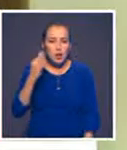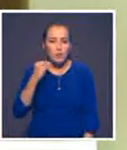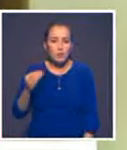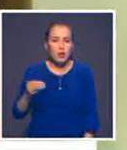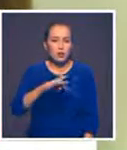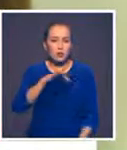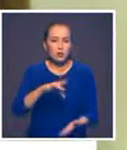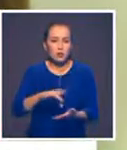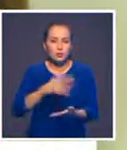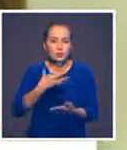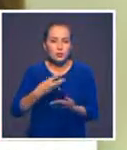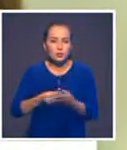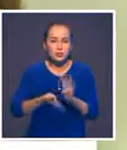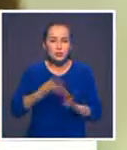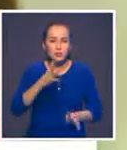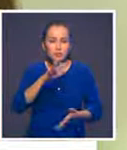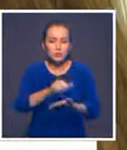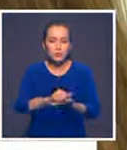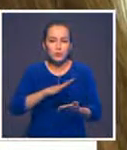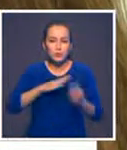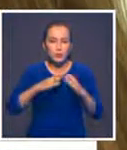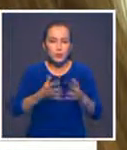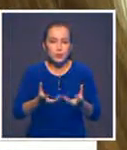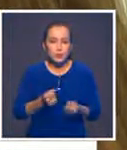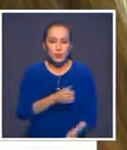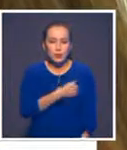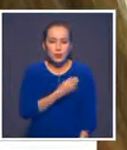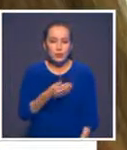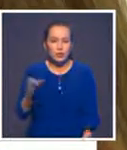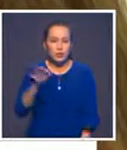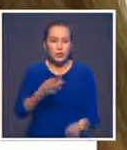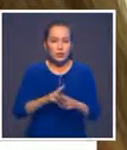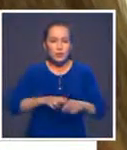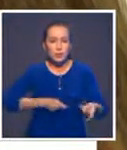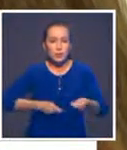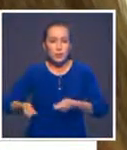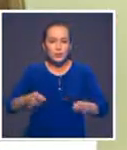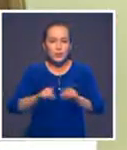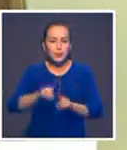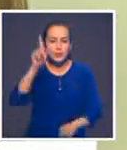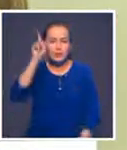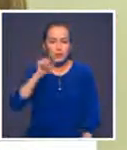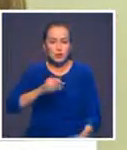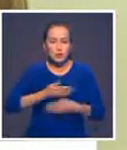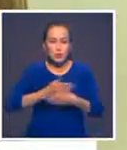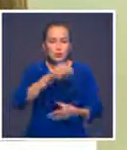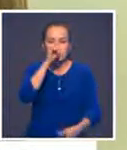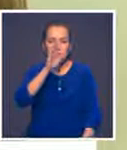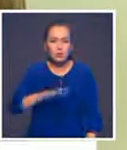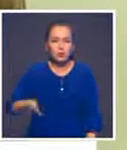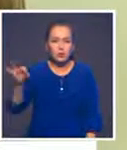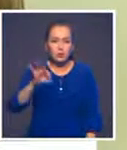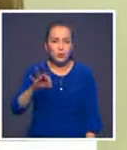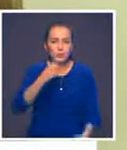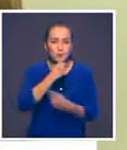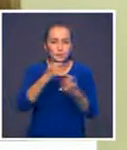қоныс аудару үшін пәтер кезегіне тұрған. Жергілікті билік те науқас қыздың мүшкіл жағдайынан хабардар. Алайда олар ешқандай көмек бере алмайтындықтарын